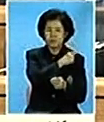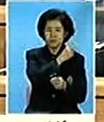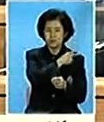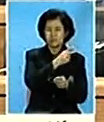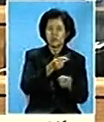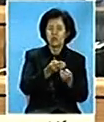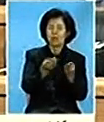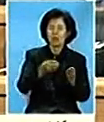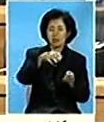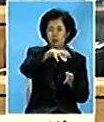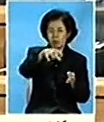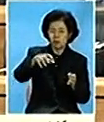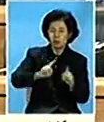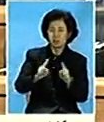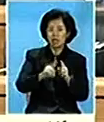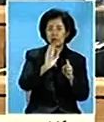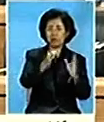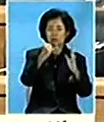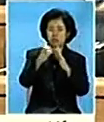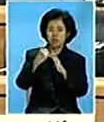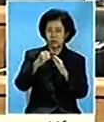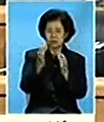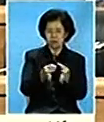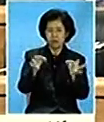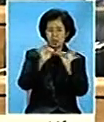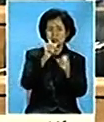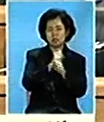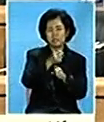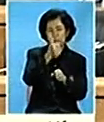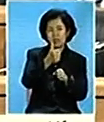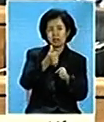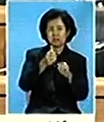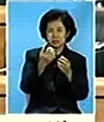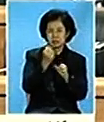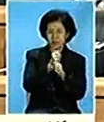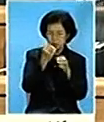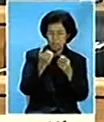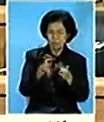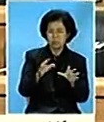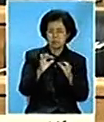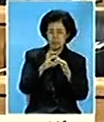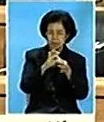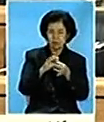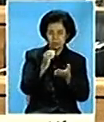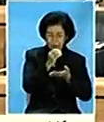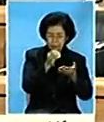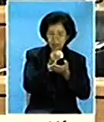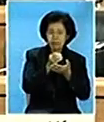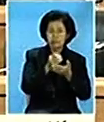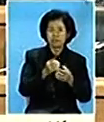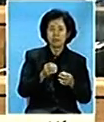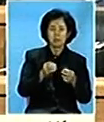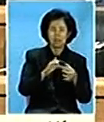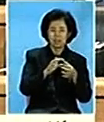กครองท้องถิ่นในพื้นที่จึงมีความสำคัญต่อความสำเร็จเรื่องของการแก้ไขปัญหายาเสพติดปัญหาเรื่องของการอุทก